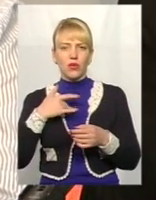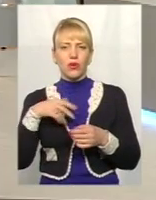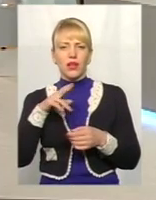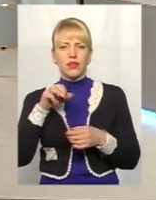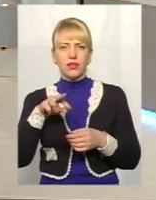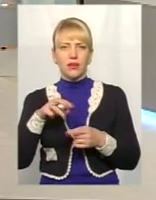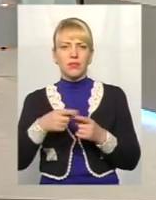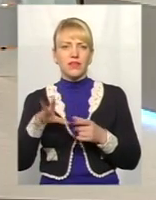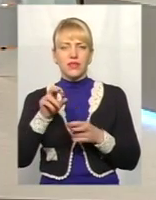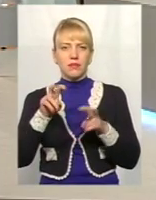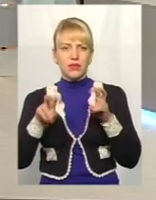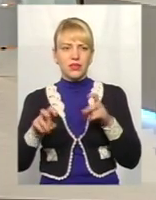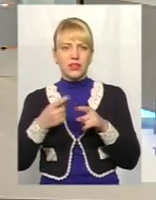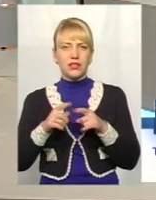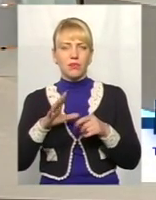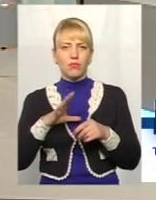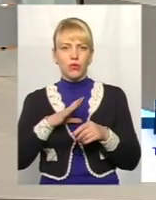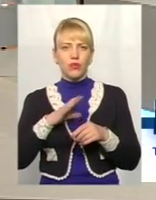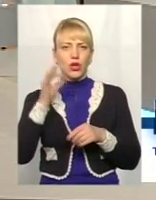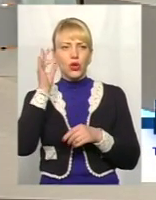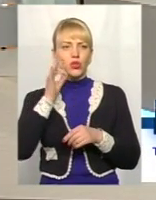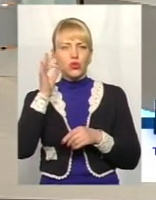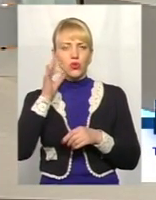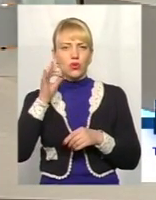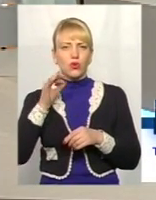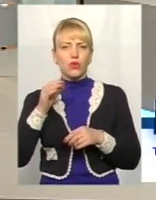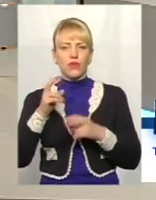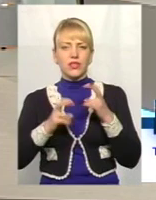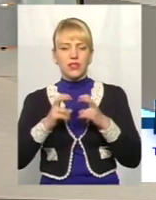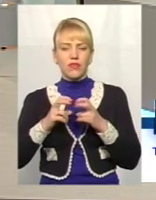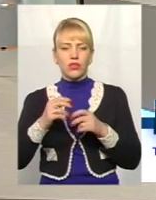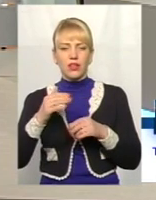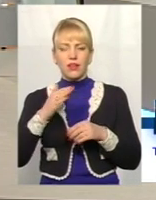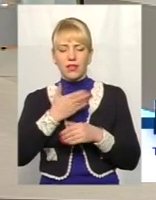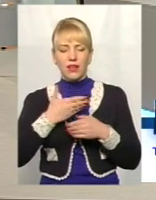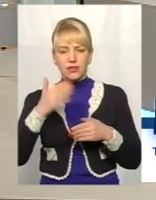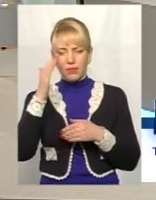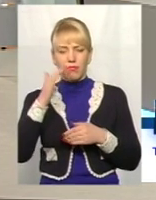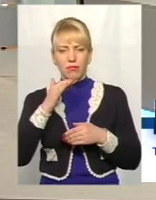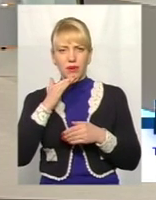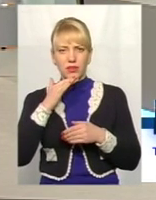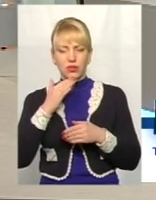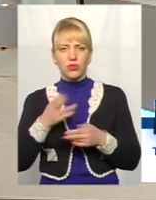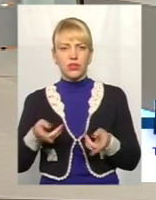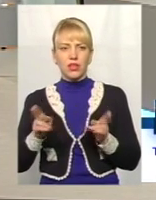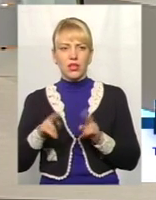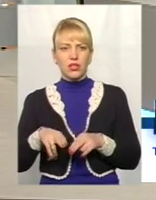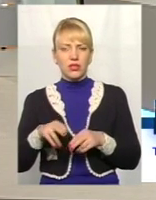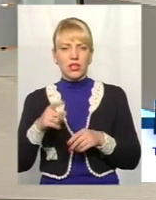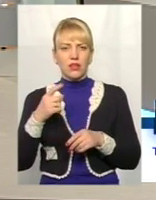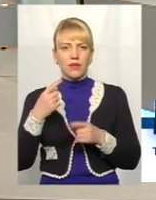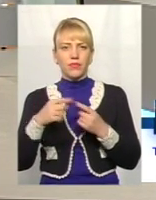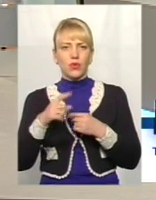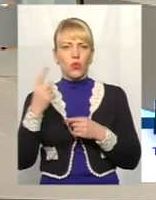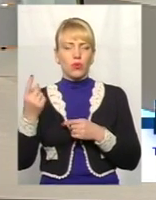зразу вже це, цукровий завод перше будували. Нас батько залишив в Ровнесумської області. Ми добиралися